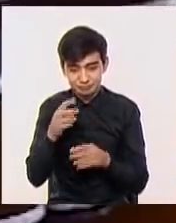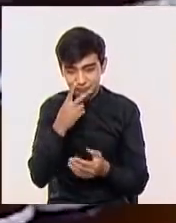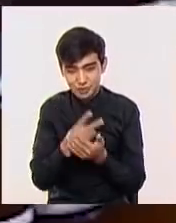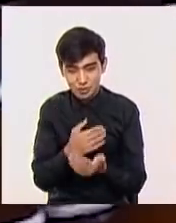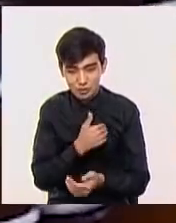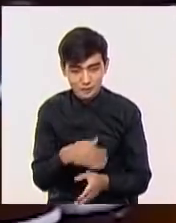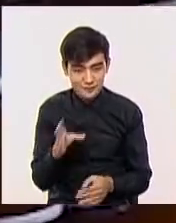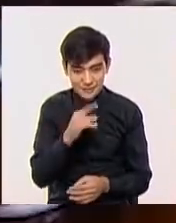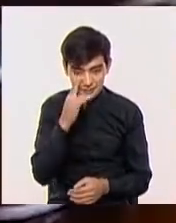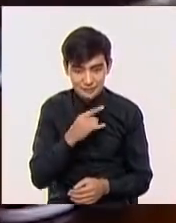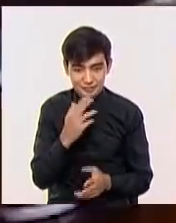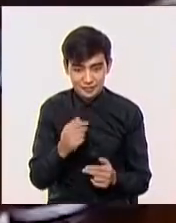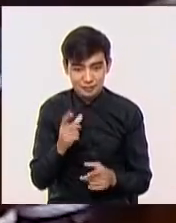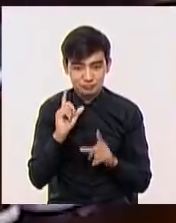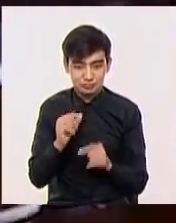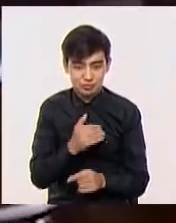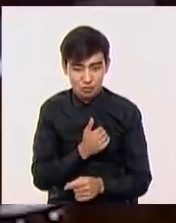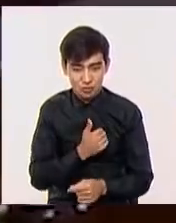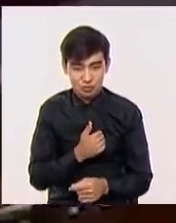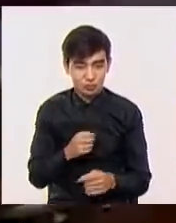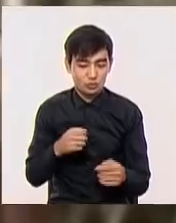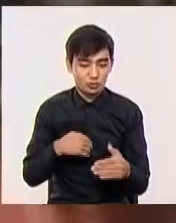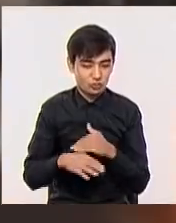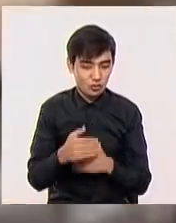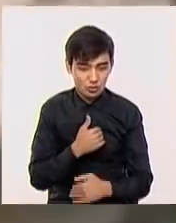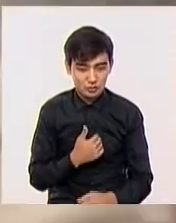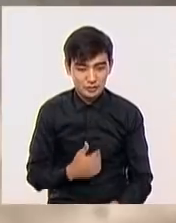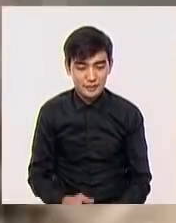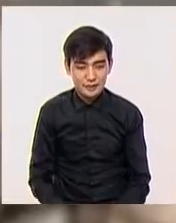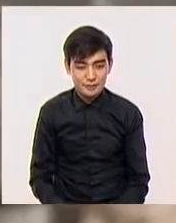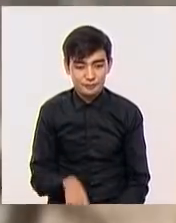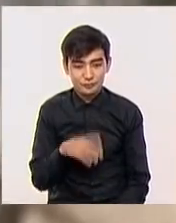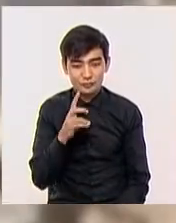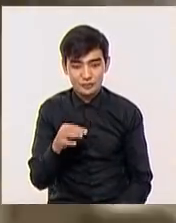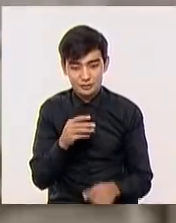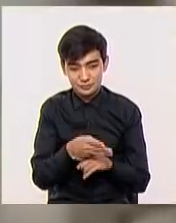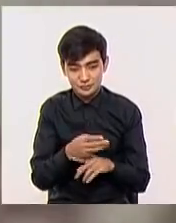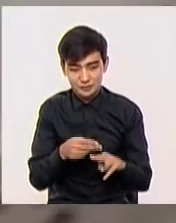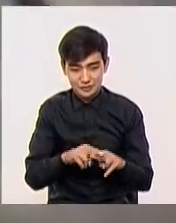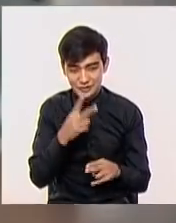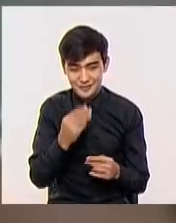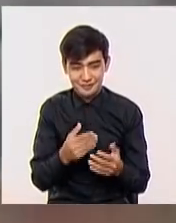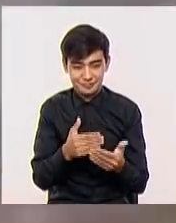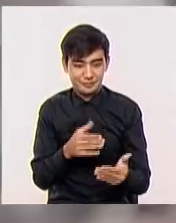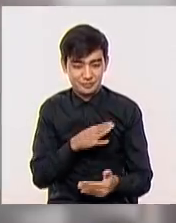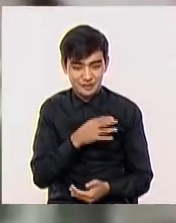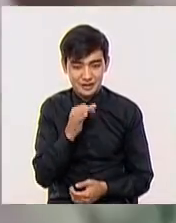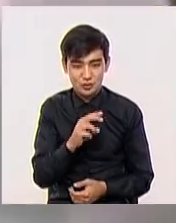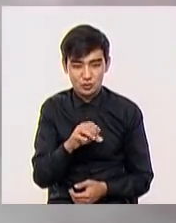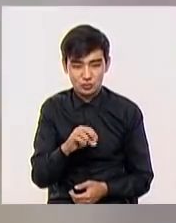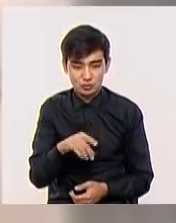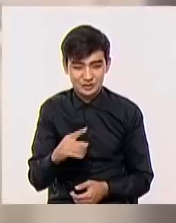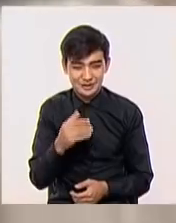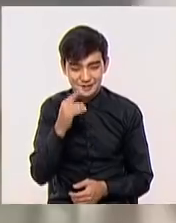бәрі қазақ десең кеткісі келеді, барғысы келеді. Ал мына кадрлар осыдан 2 күн бұрын түсірілді. Дәл сол Құндыздағы